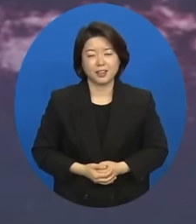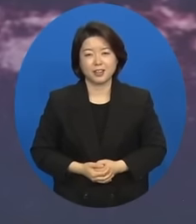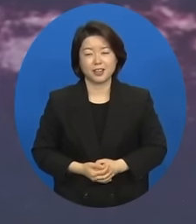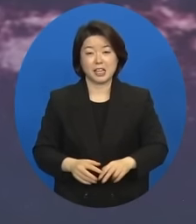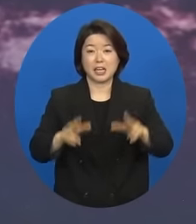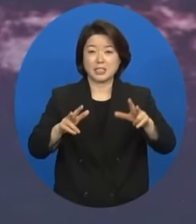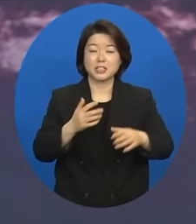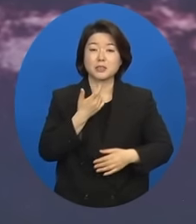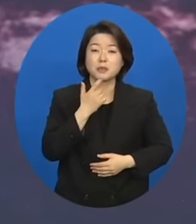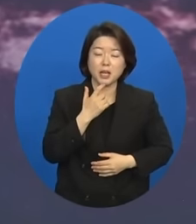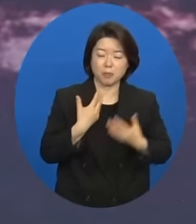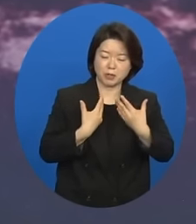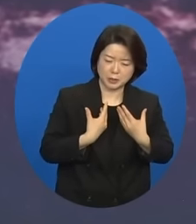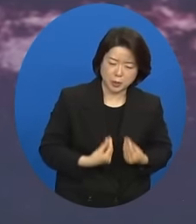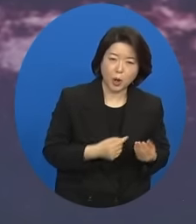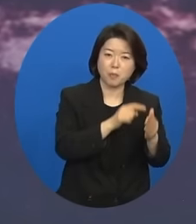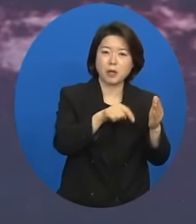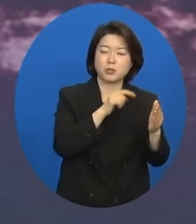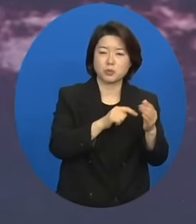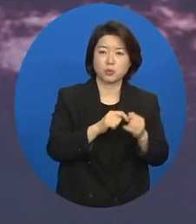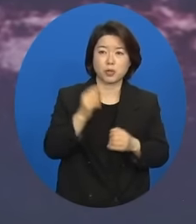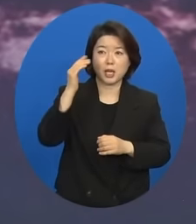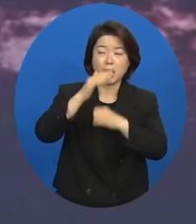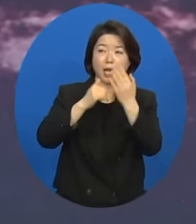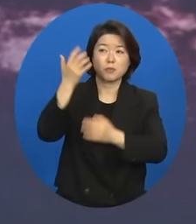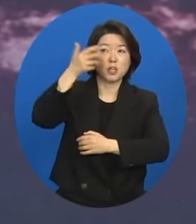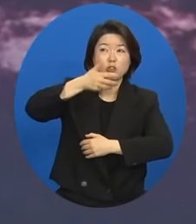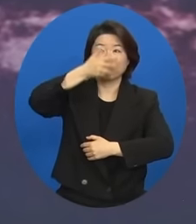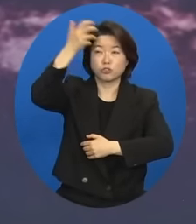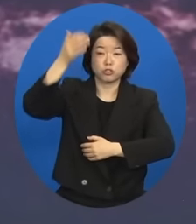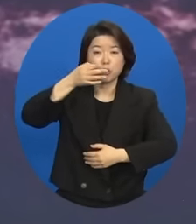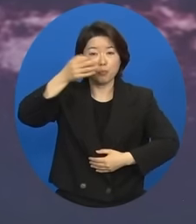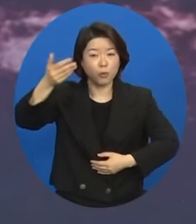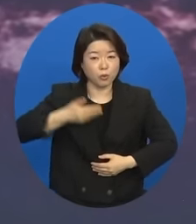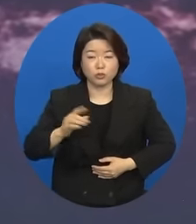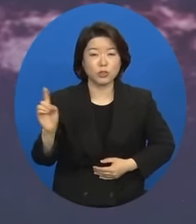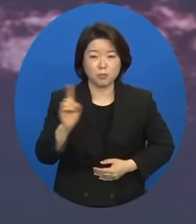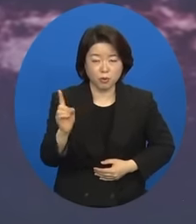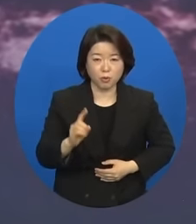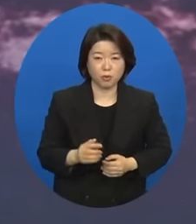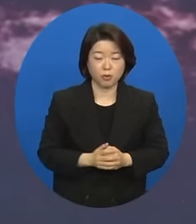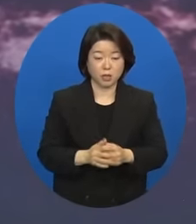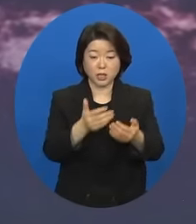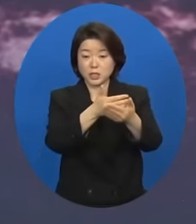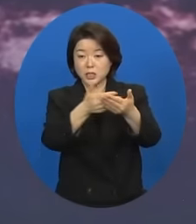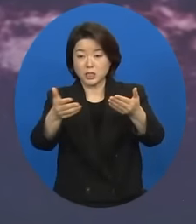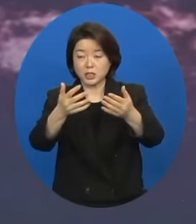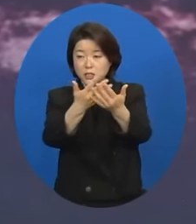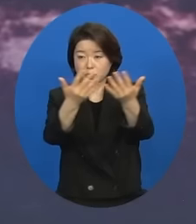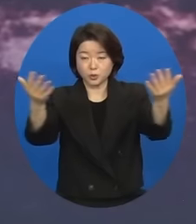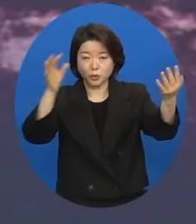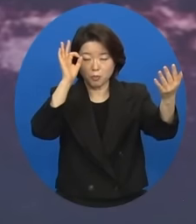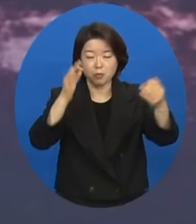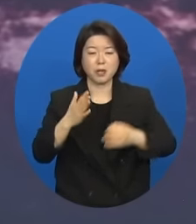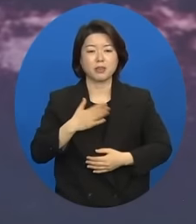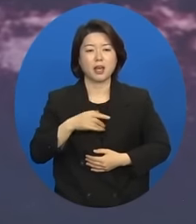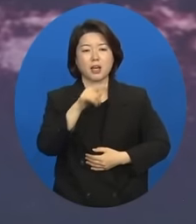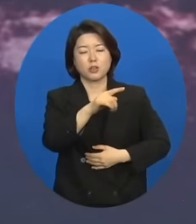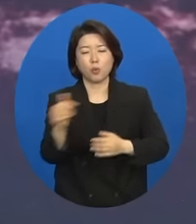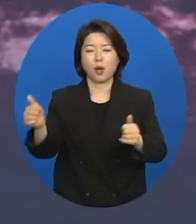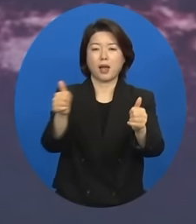야곱의 그 절망 가운데 하나님 꿈속에서 보여주신게 뭡니까 지금이이 그림만 보면 내가 너와